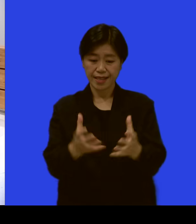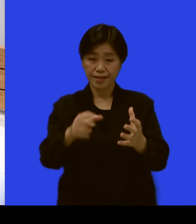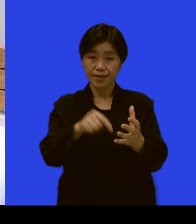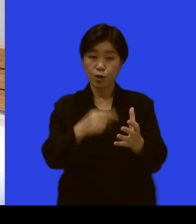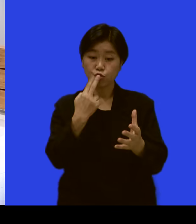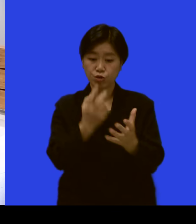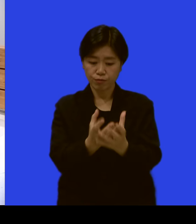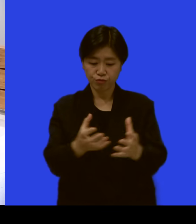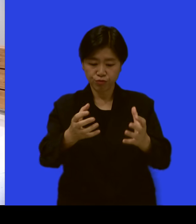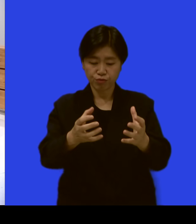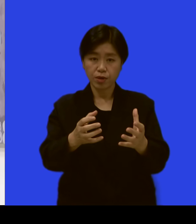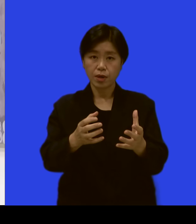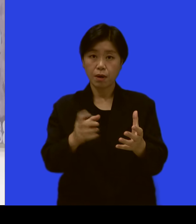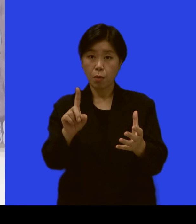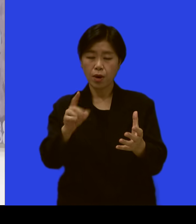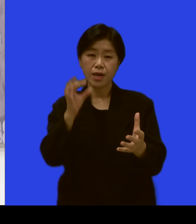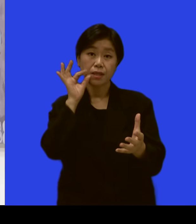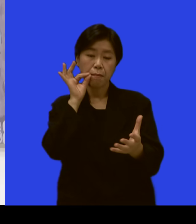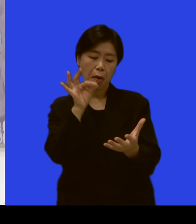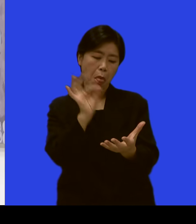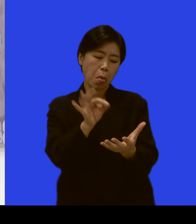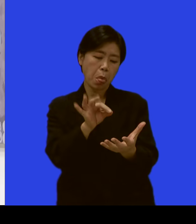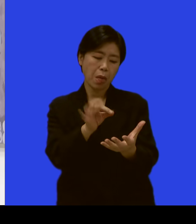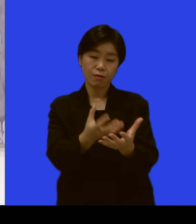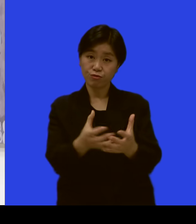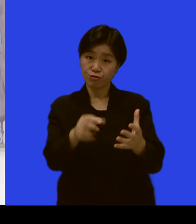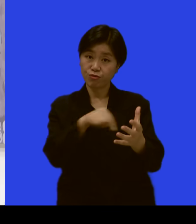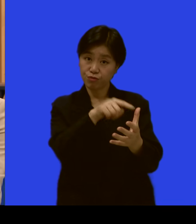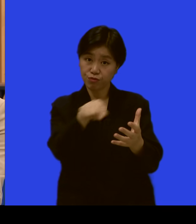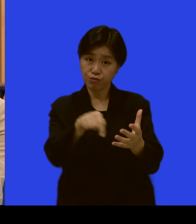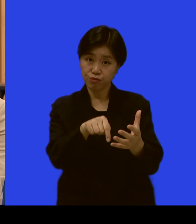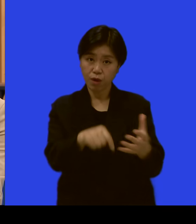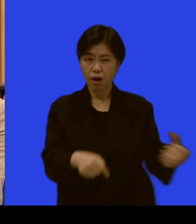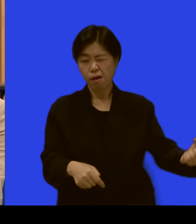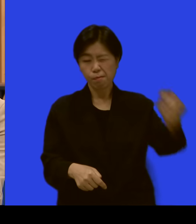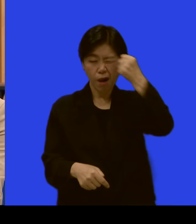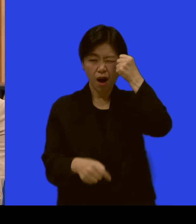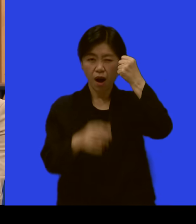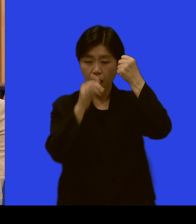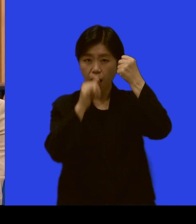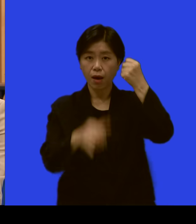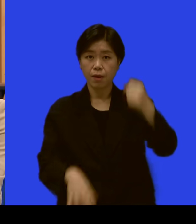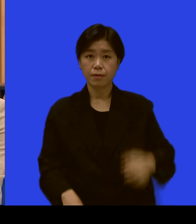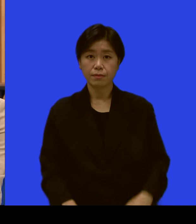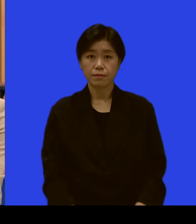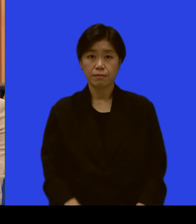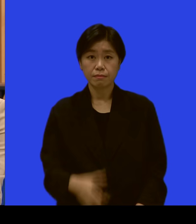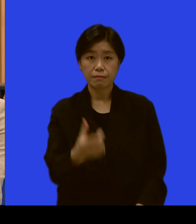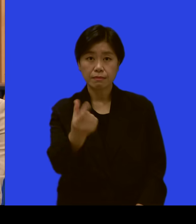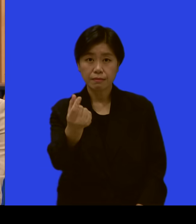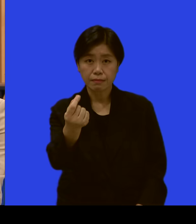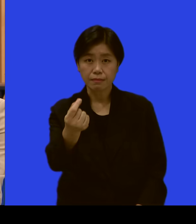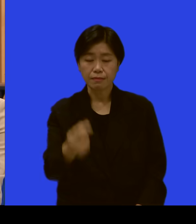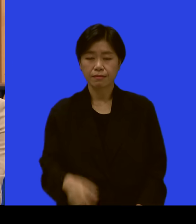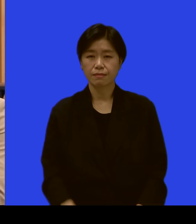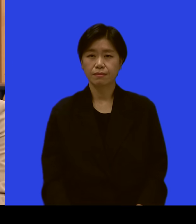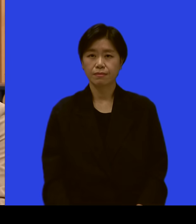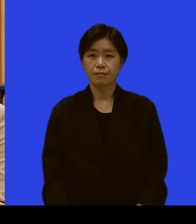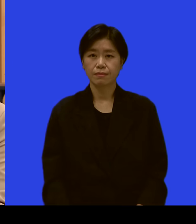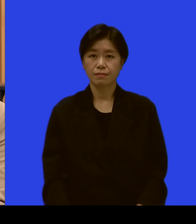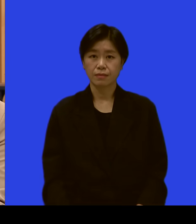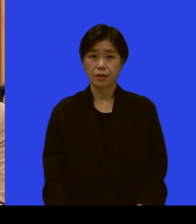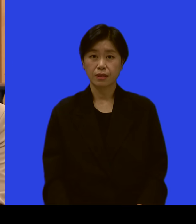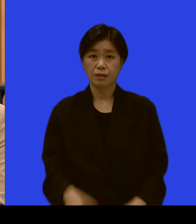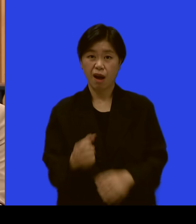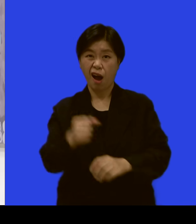얼굴을 맞았는데 엄청 딱딱한. 맞아요. 그래서 눈이 조금 다쳤었어요. 그 그때. 유리로 된 하얀 투명한 맞습니다. 우리 영화에서 갈색, 네 맞습니다. 갈색